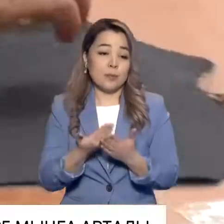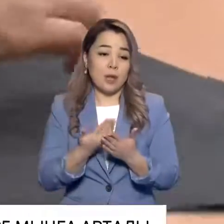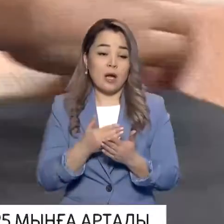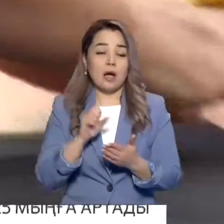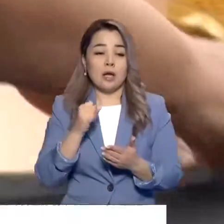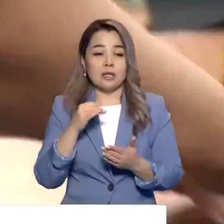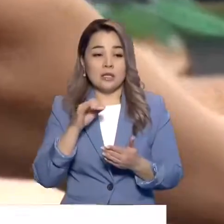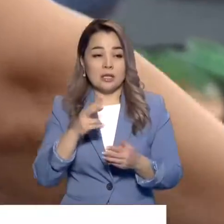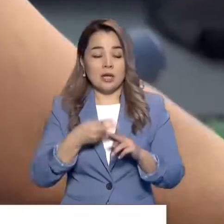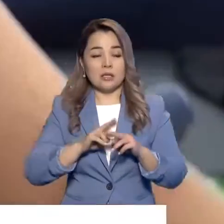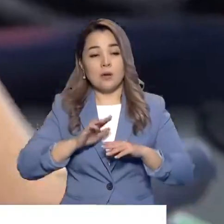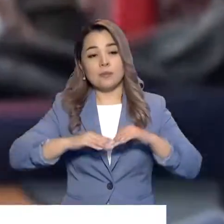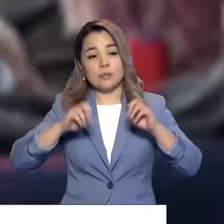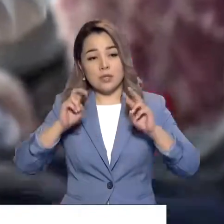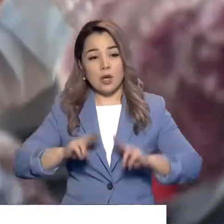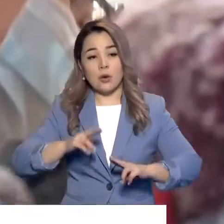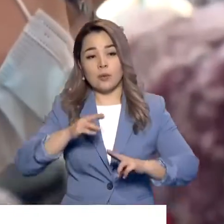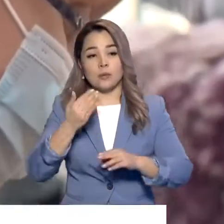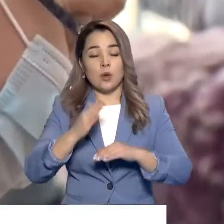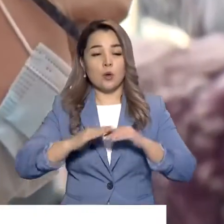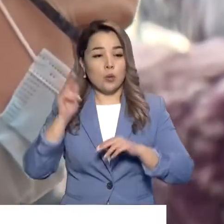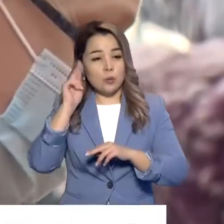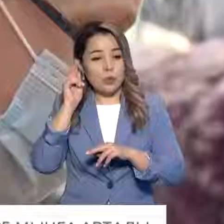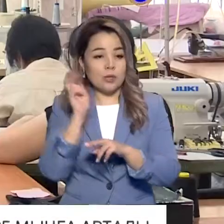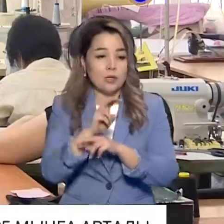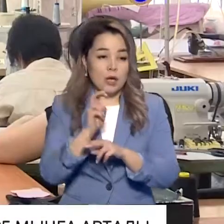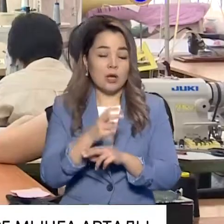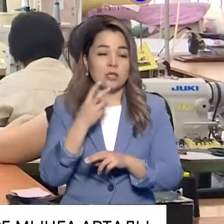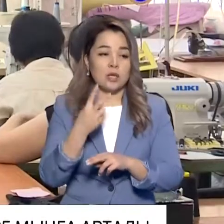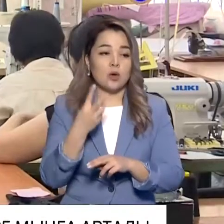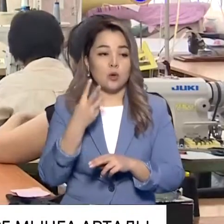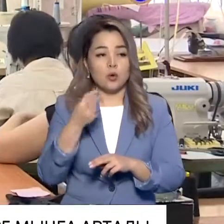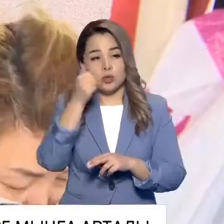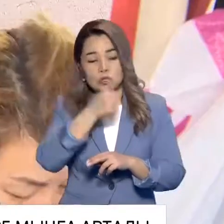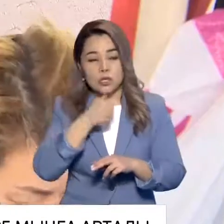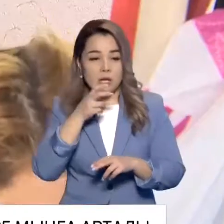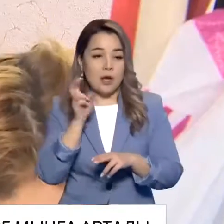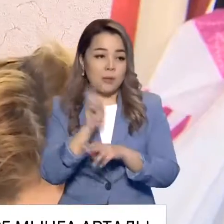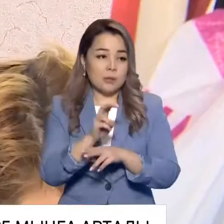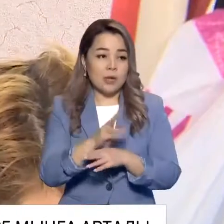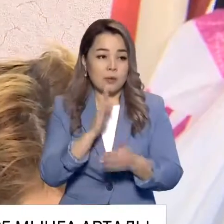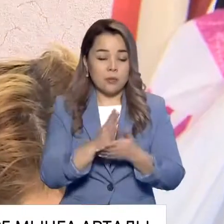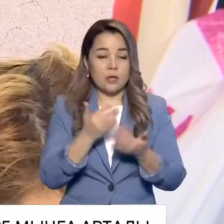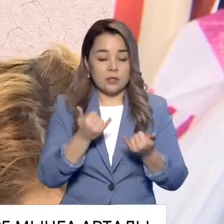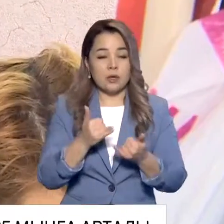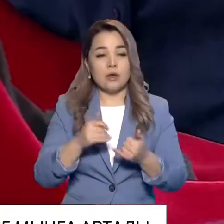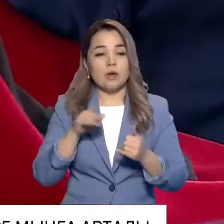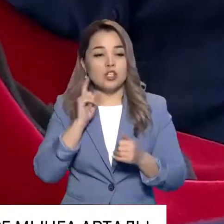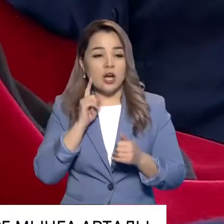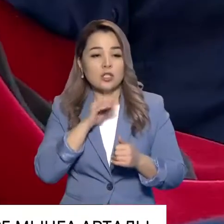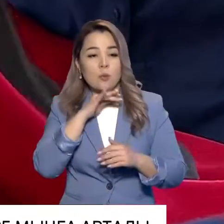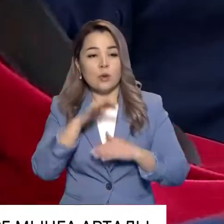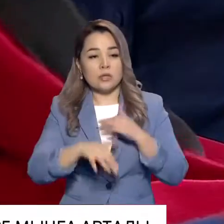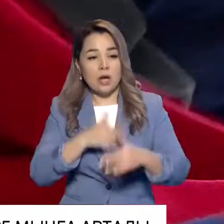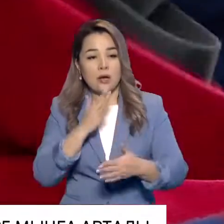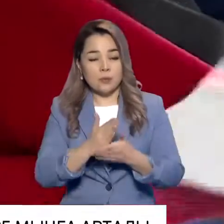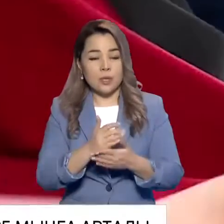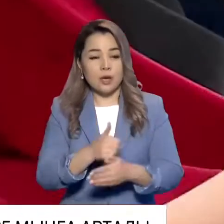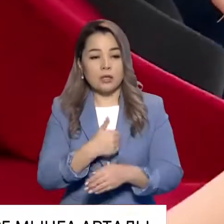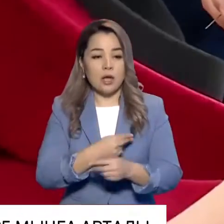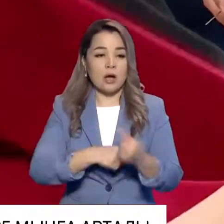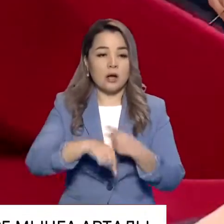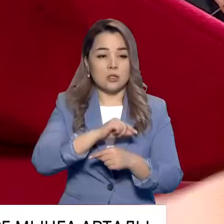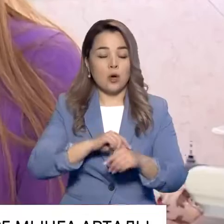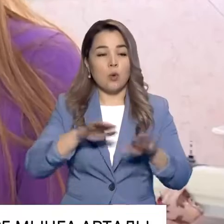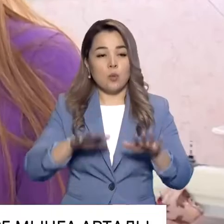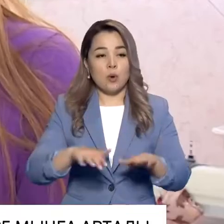Айкен тәжірибеден өтіп жүрген тігін ателесі жыл сайын 2-3 колледж түлегін жұмысқа қабылдайды. Себебі көбіне ынталы жастар келеді, дейді кәсіпорын басшысы.